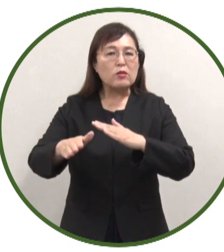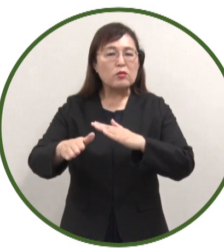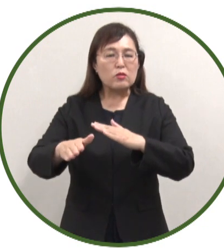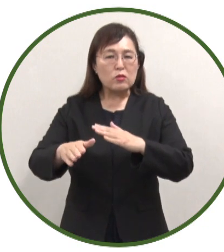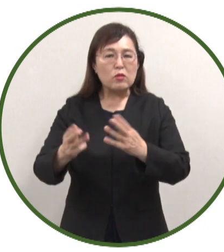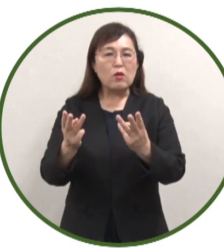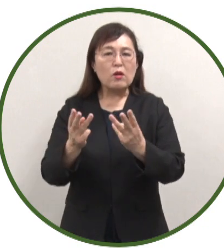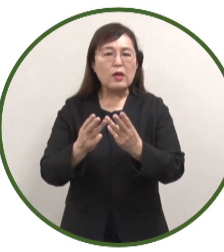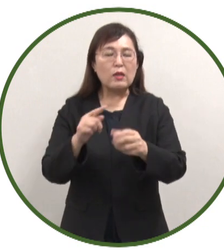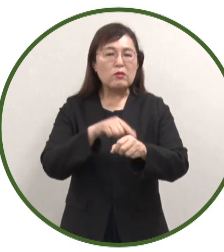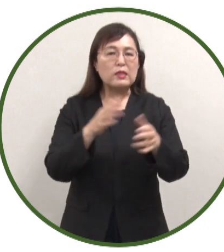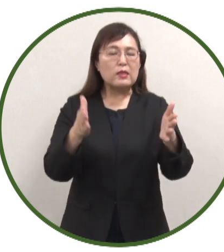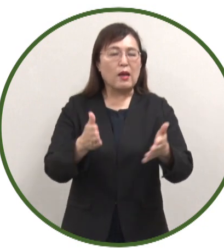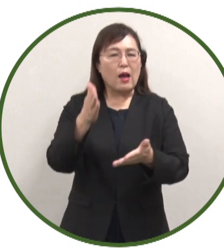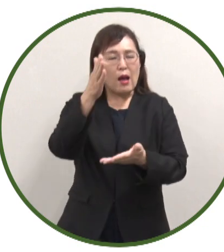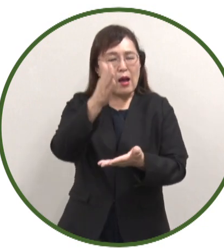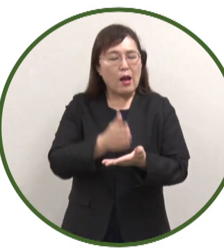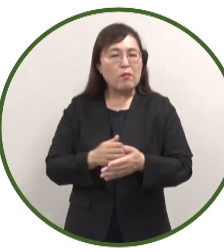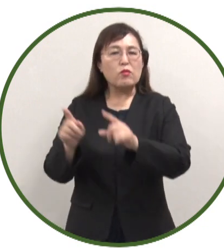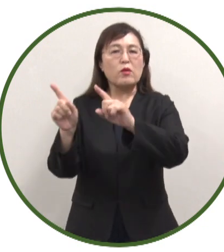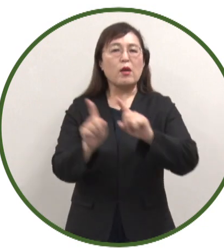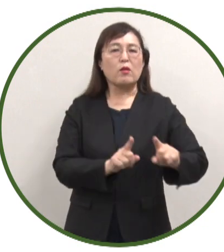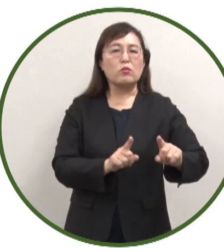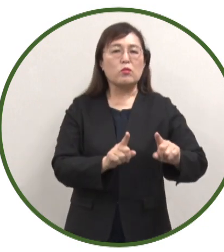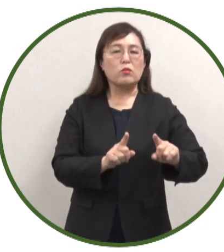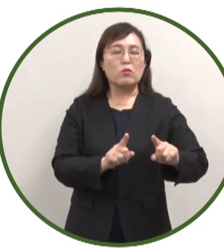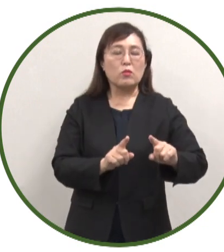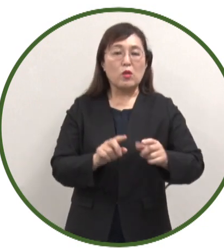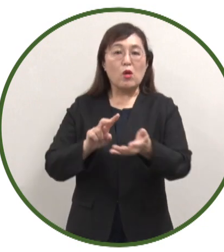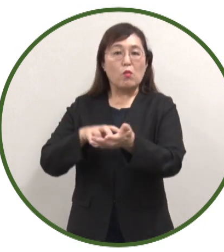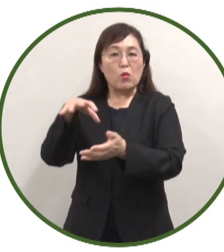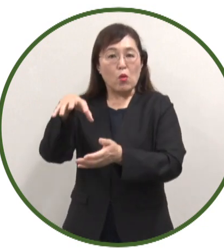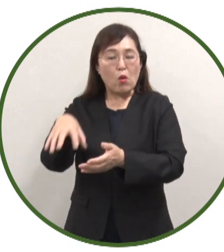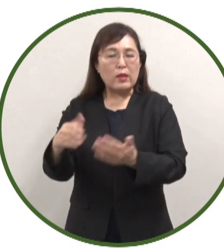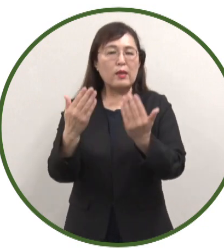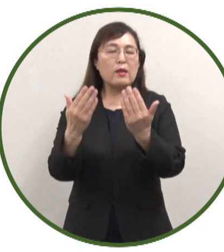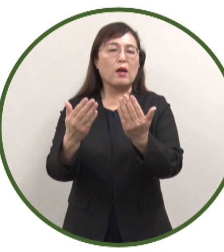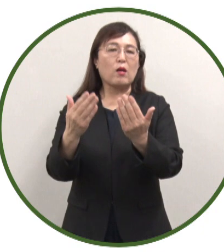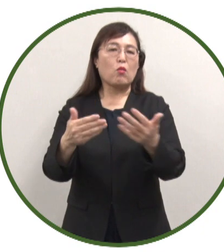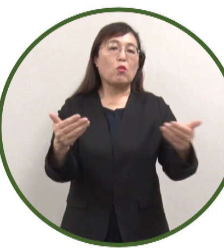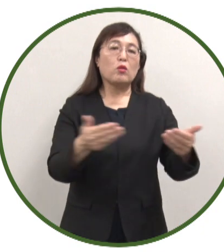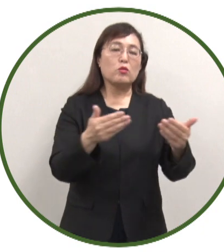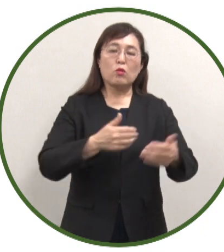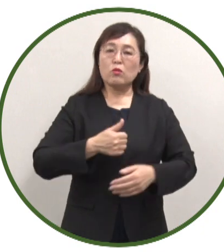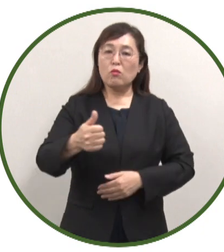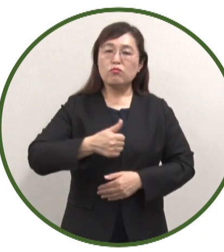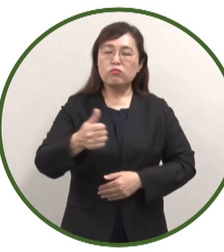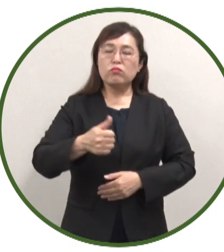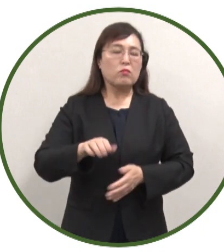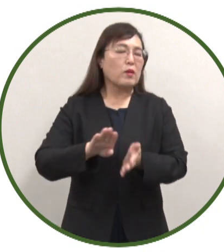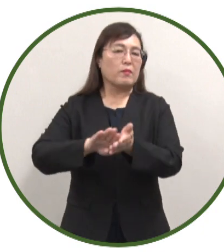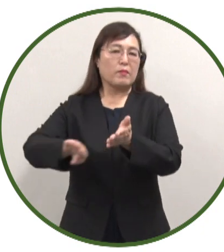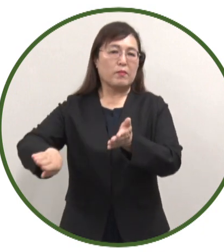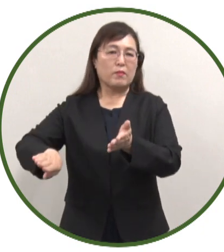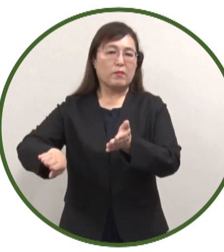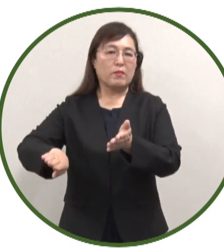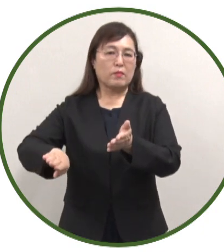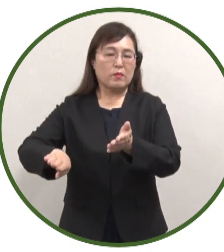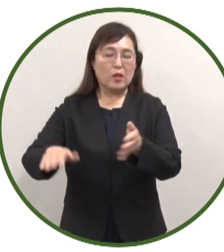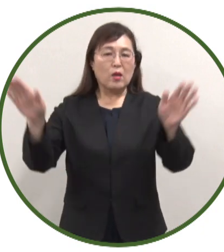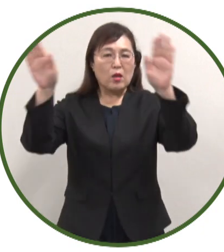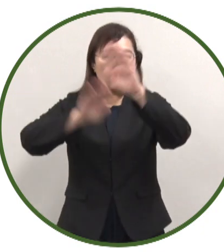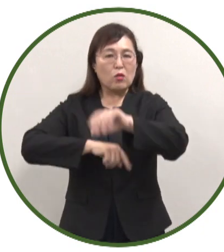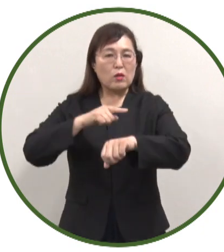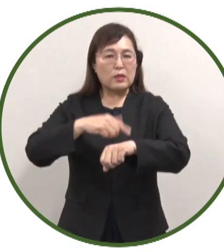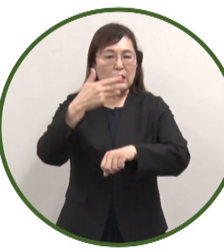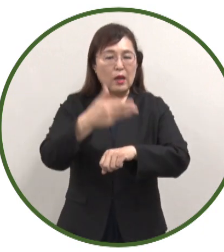ください。なお通院通学通勤などは除きます。特に20時以降